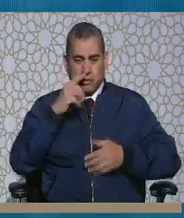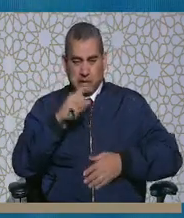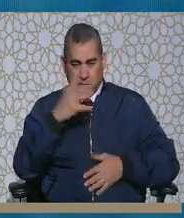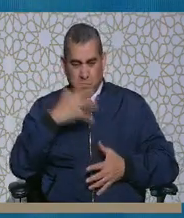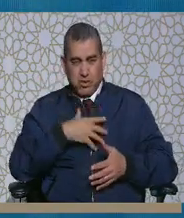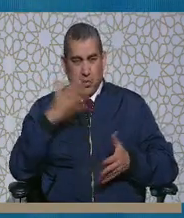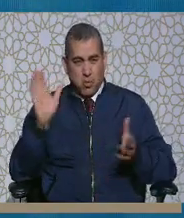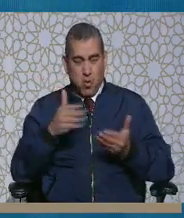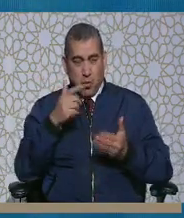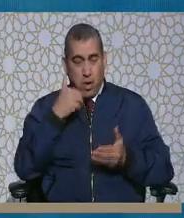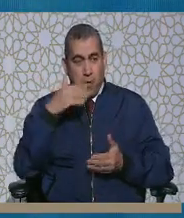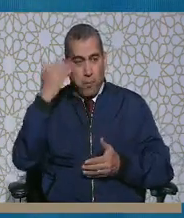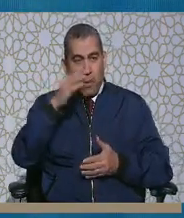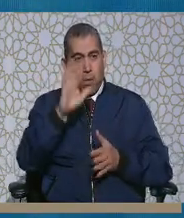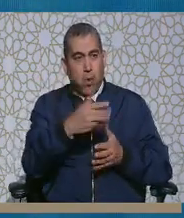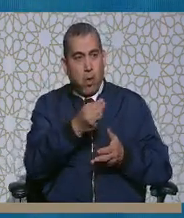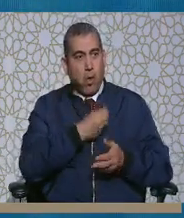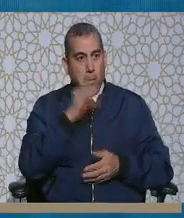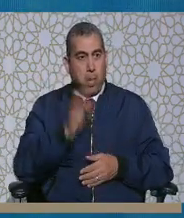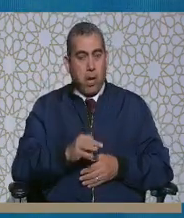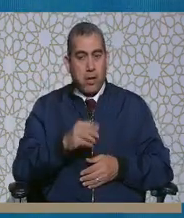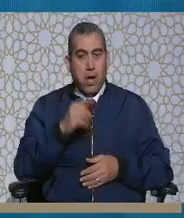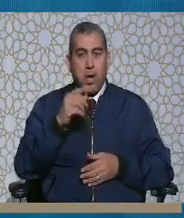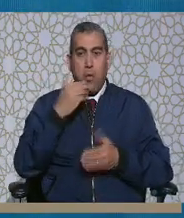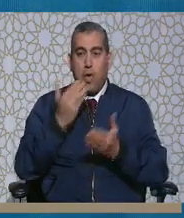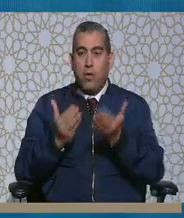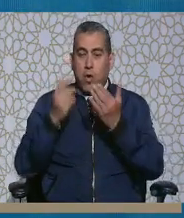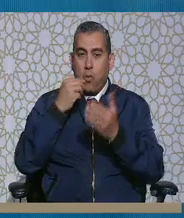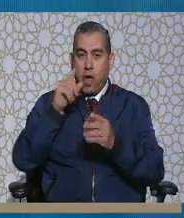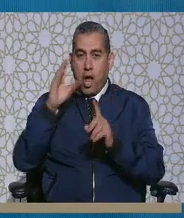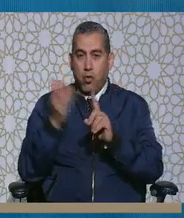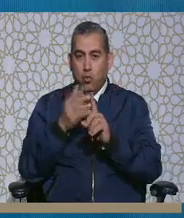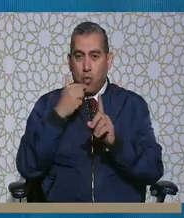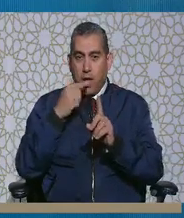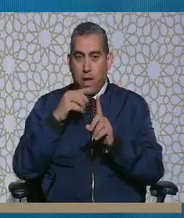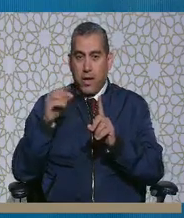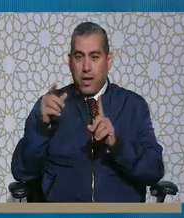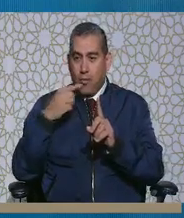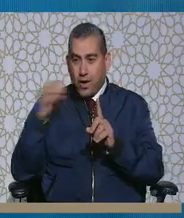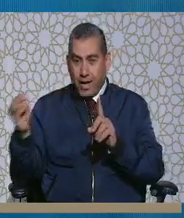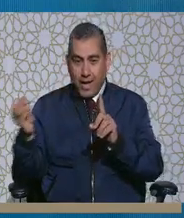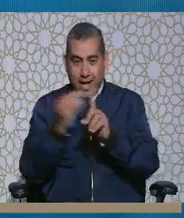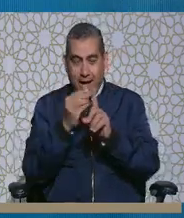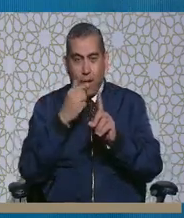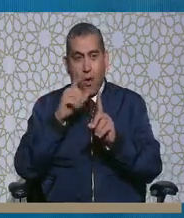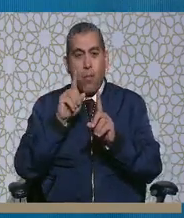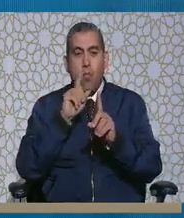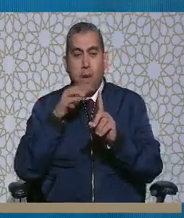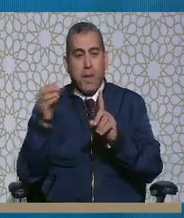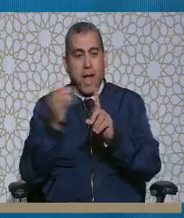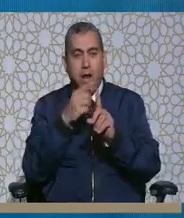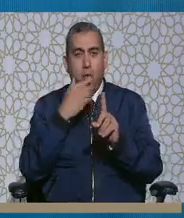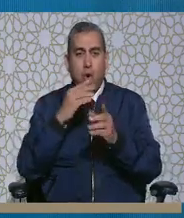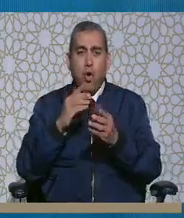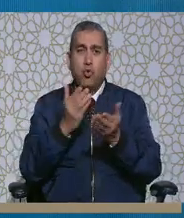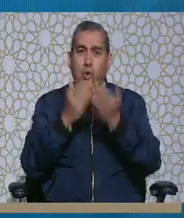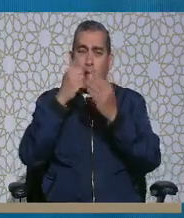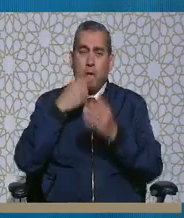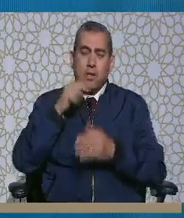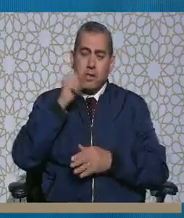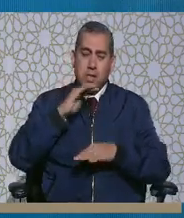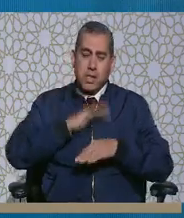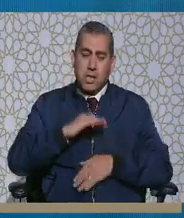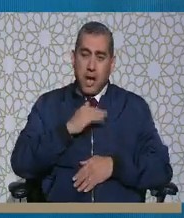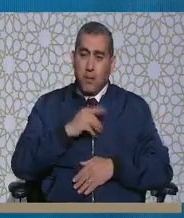الدعاء الراجل لما قال يا رسول الله ادع الله يرزقني الصبر قال فقد سالت الله البلاء يعني فكر بطريقه